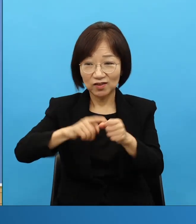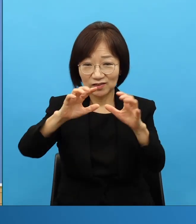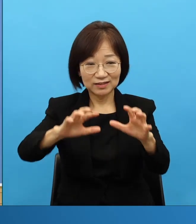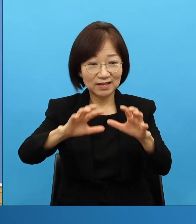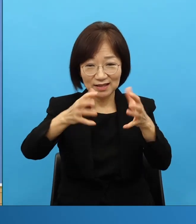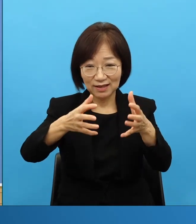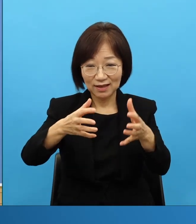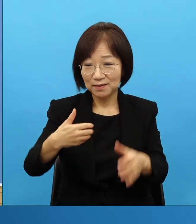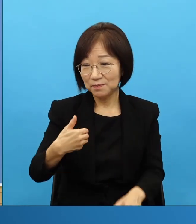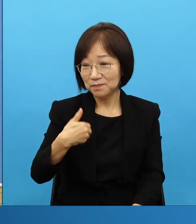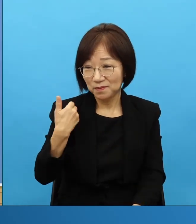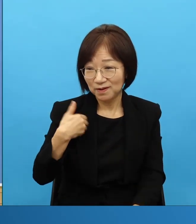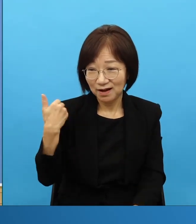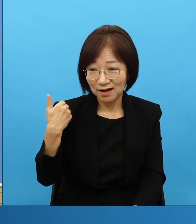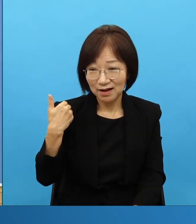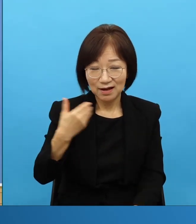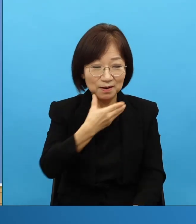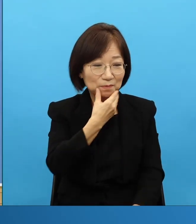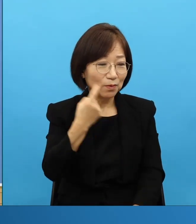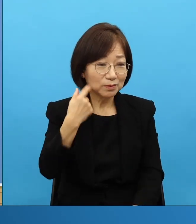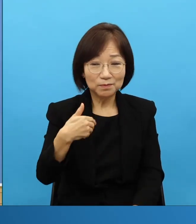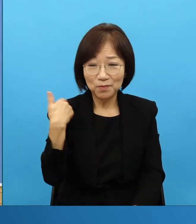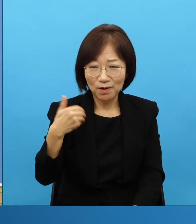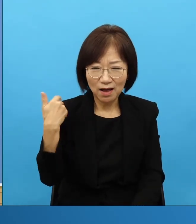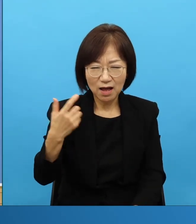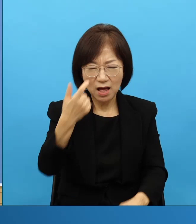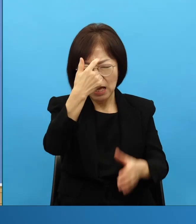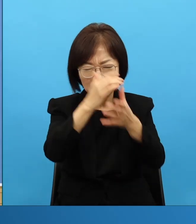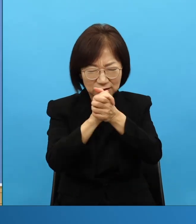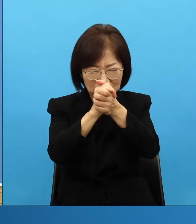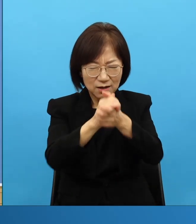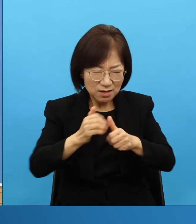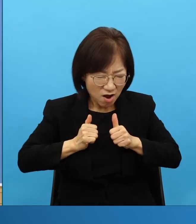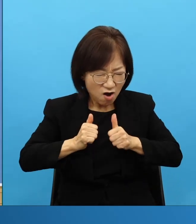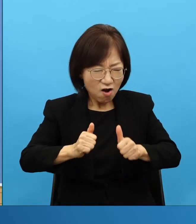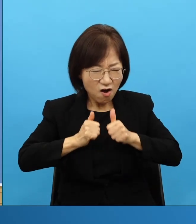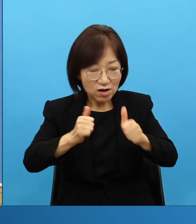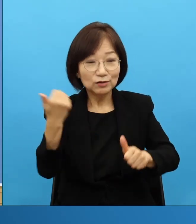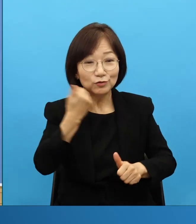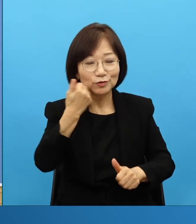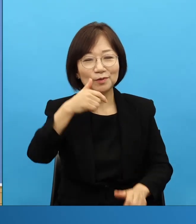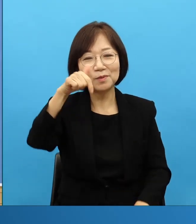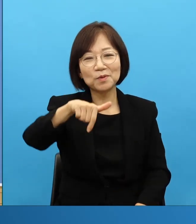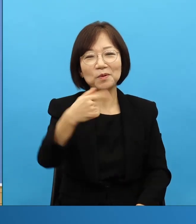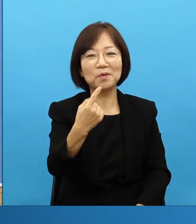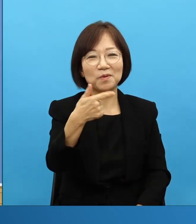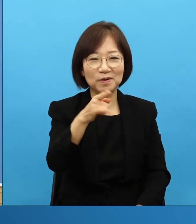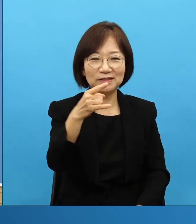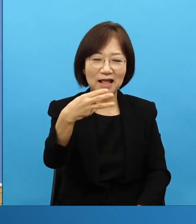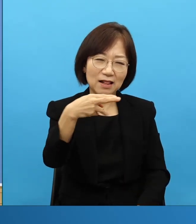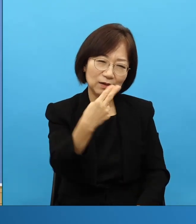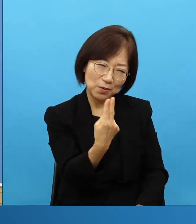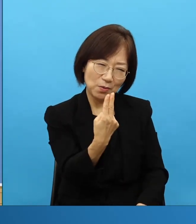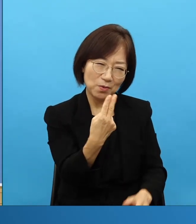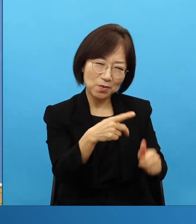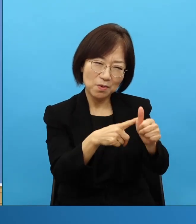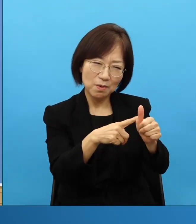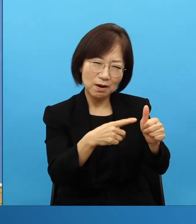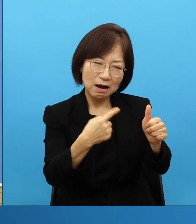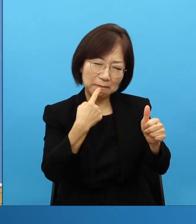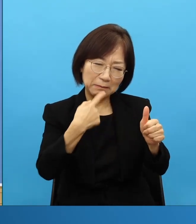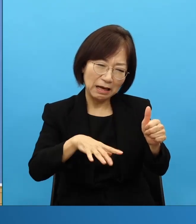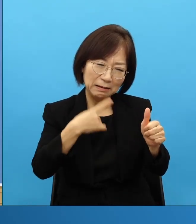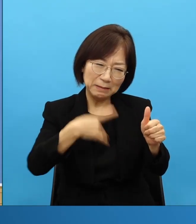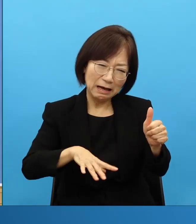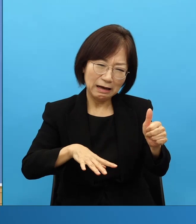고넬료는 계속 기도한 거예요. So not knowing 안 this, 되는 not 거죠. knowing the spiritual facts in the spiritual realm, Cornelius was continually praying, but nothing was working for him.